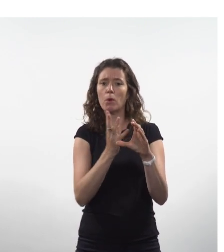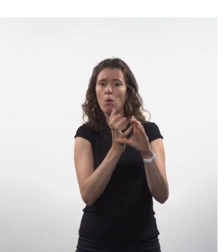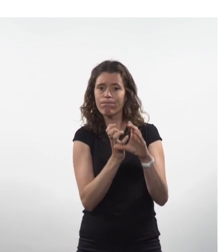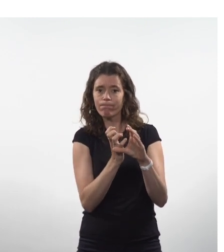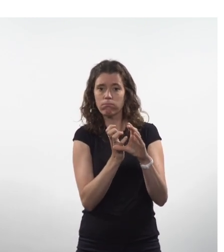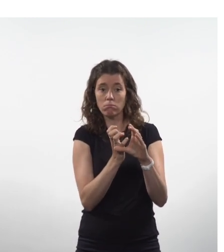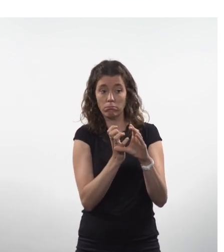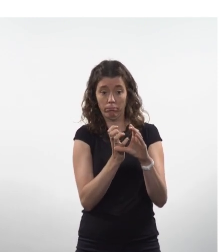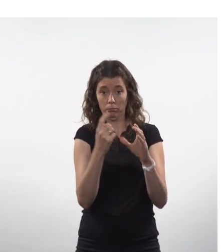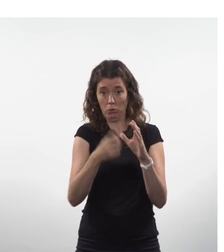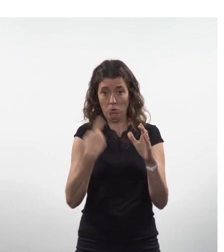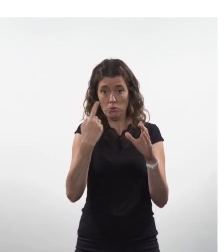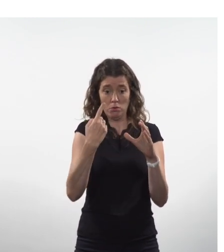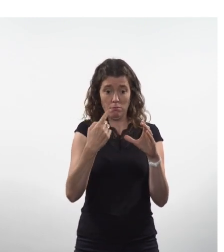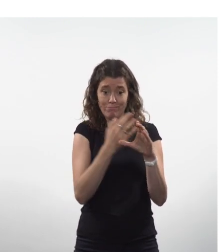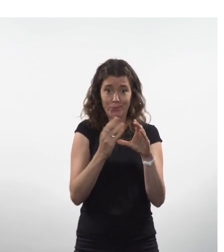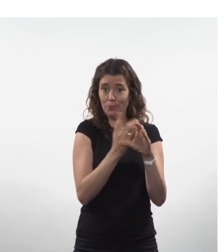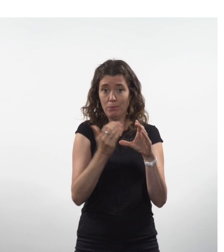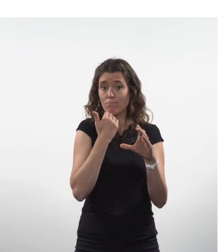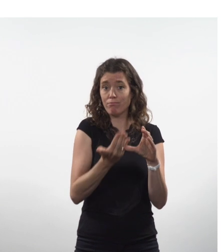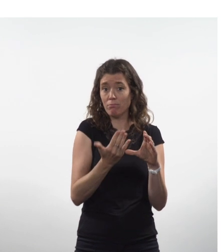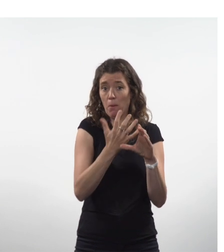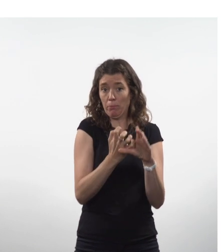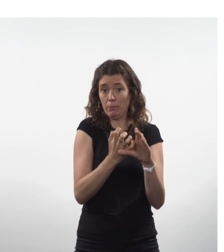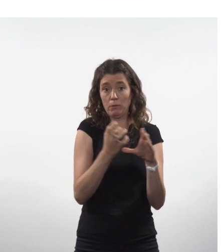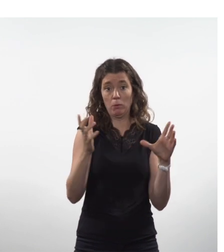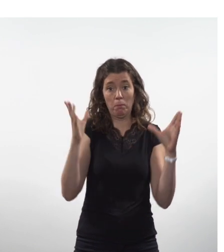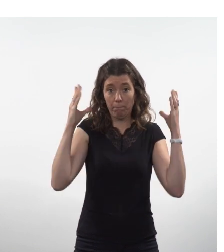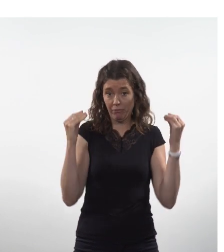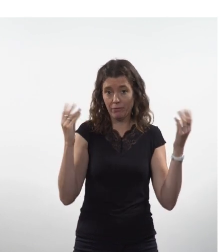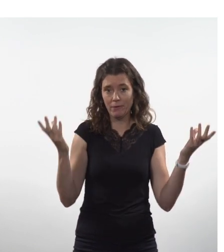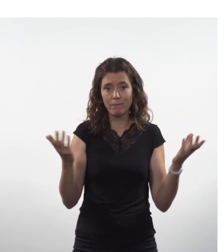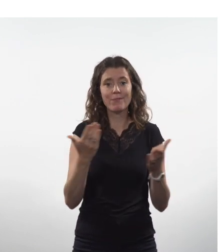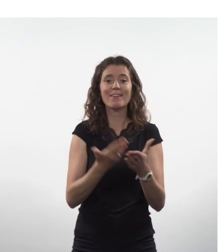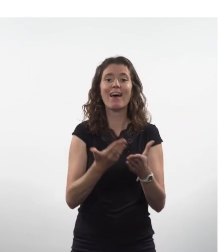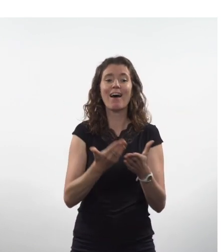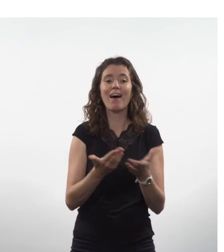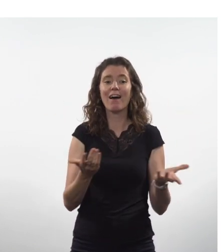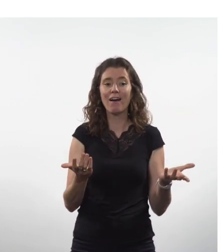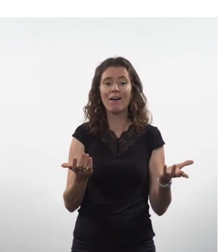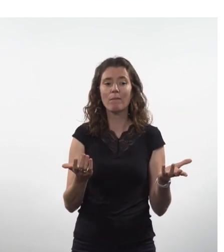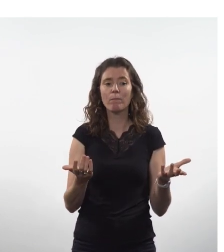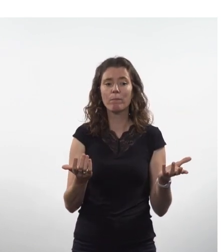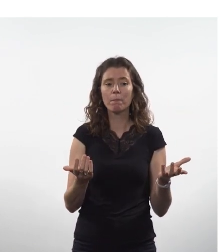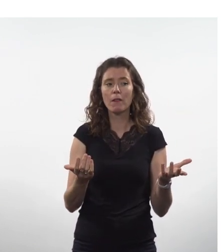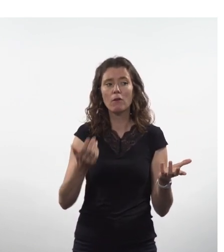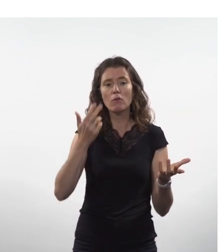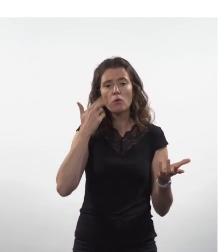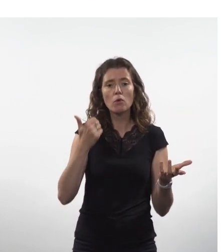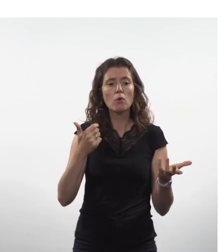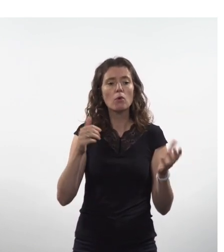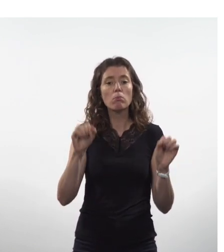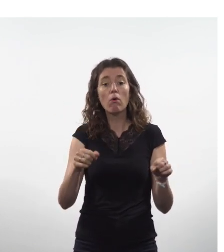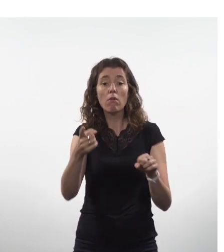pas se régénérer au cours de la vie. Donc, ça, c'est, vous voyez, donc, la pédiatrie. Après, ça peut être à cause